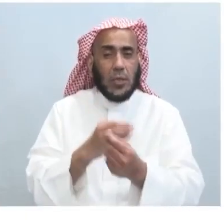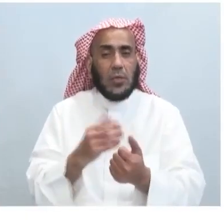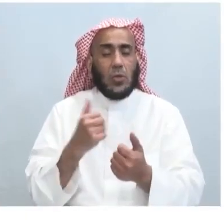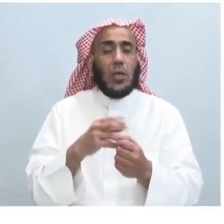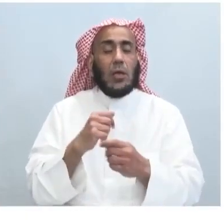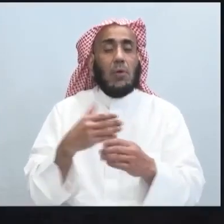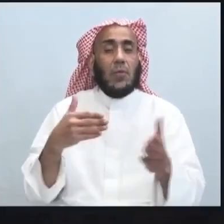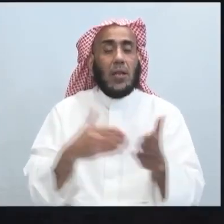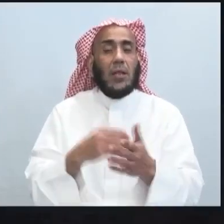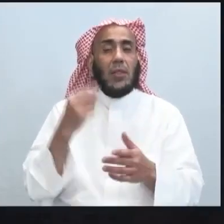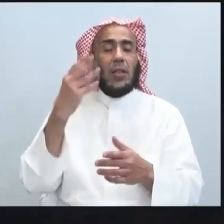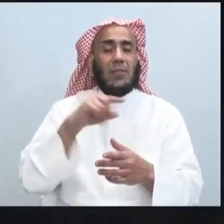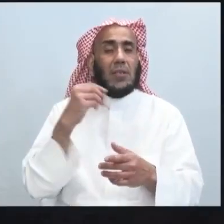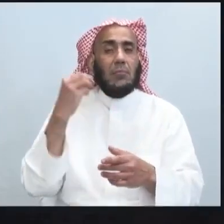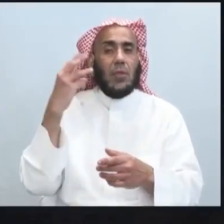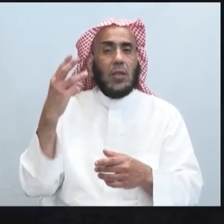القيمه في النهايه